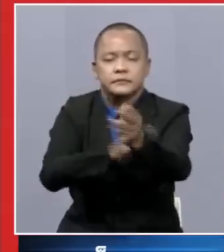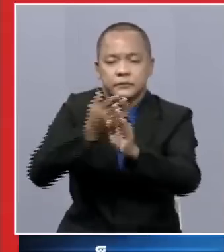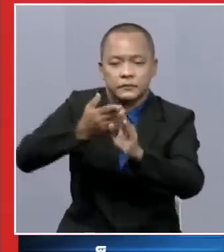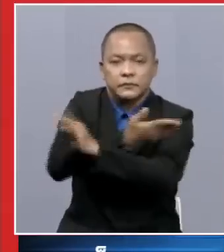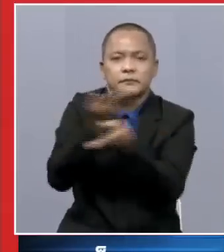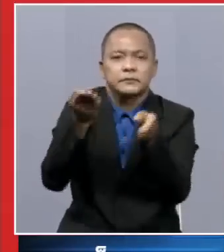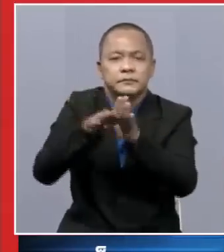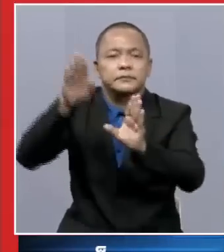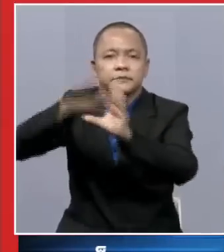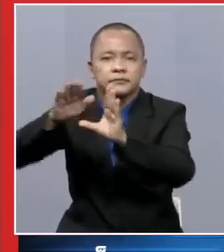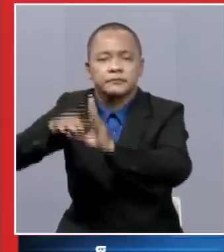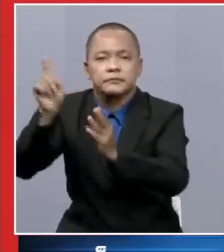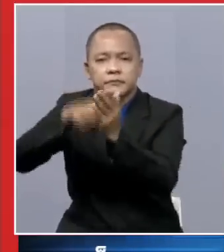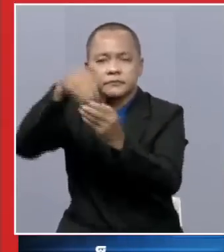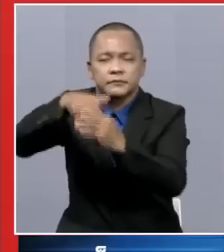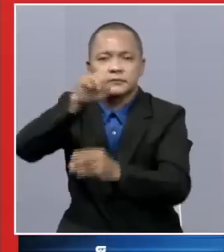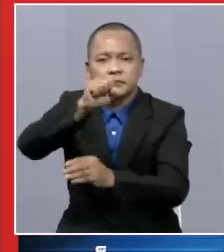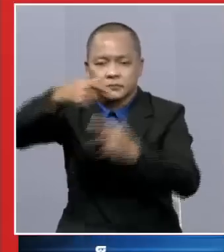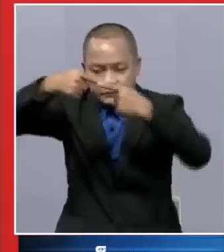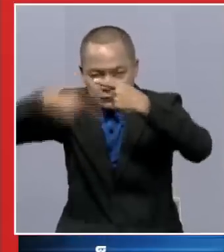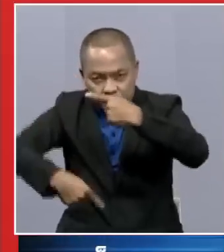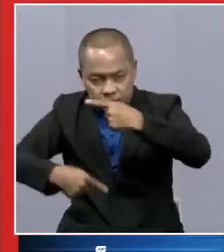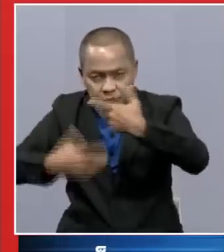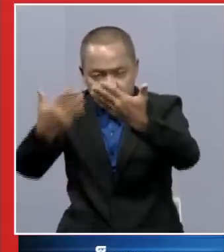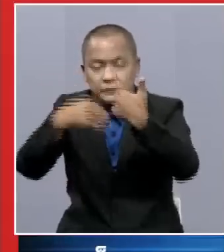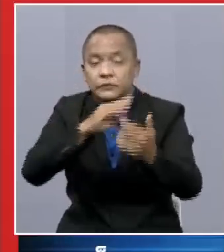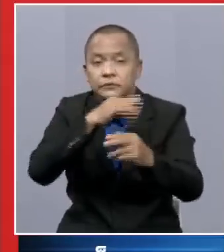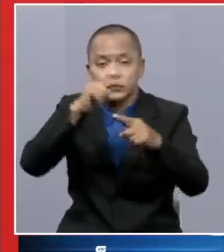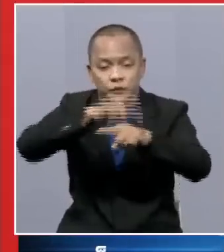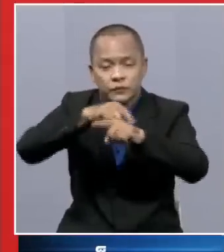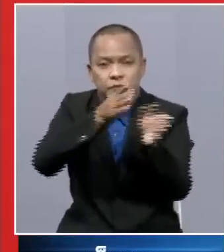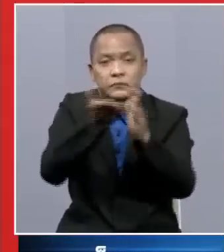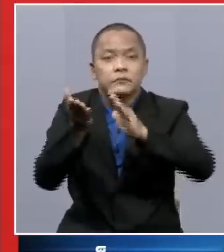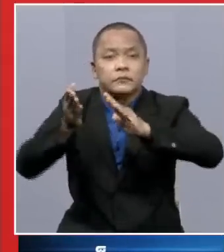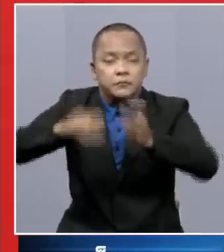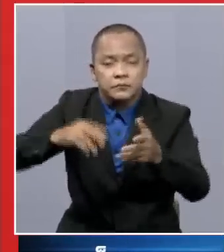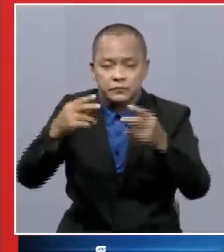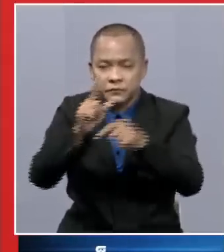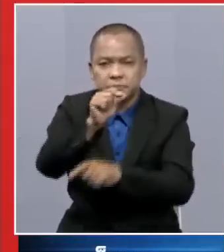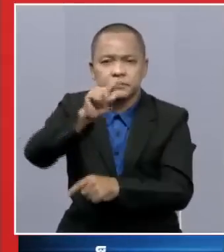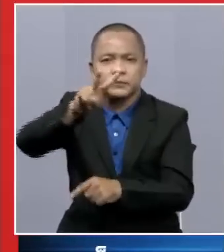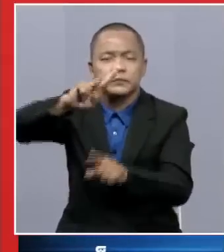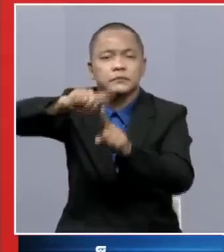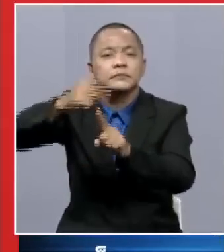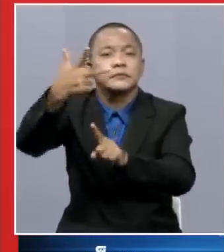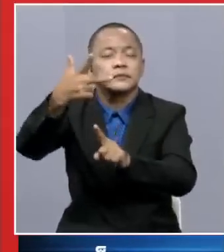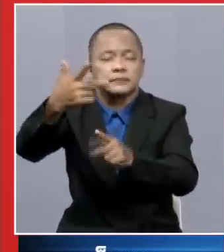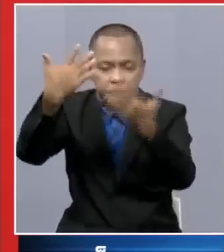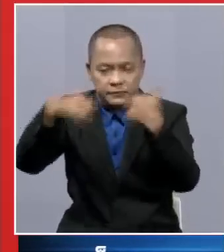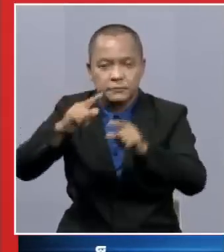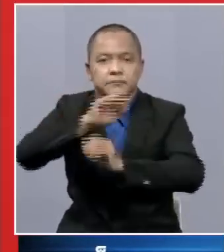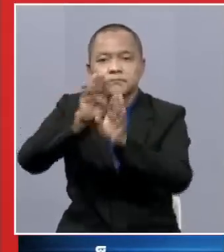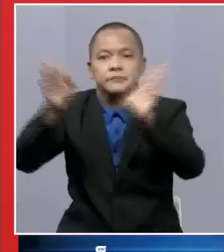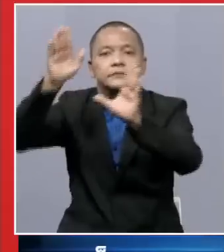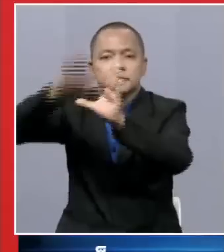ปิดรับสมัครรับเลือกตั้งส.ส.บัญชีรายชื่อถ้าเกิดไทม์ไลน์เนี่ยยุบสภาในวันที่22มีนาคมนะมีการ